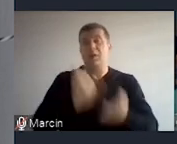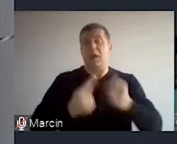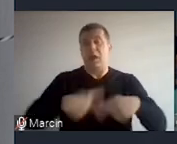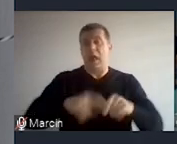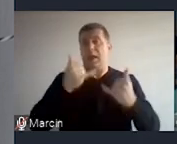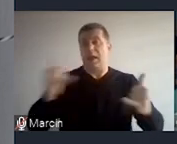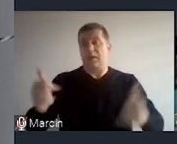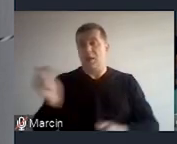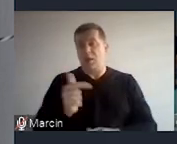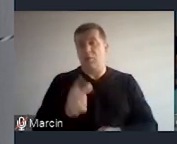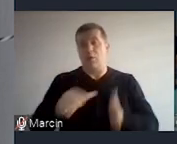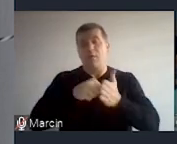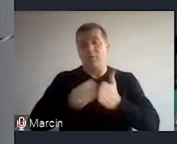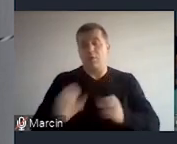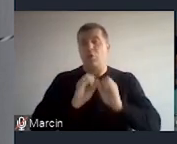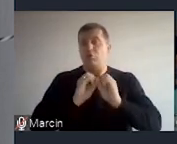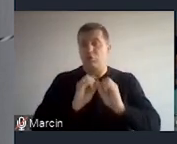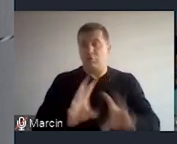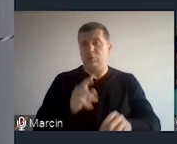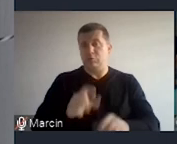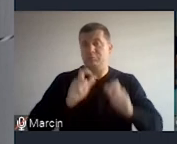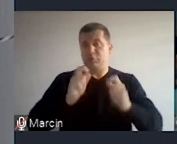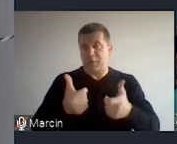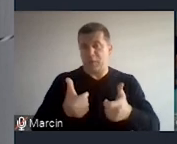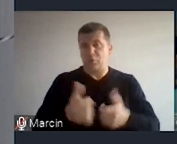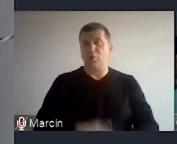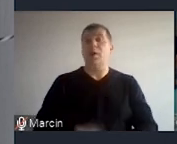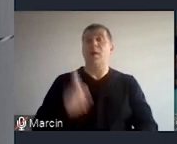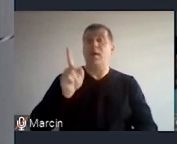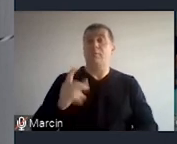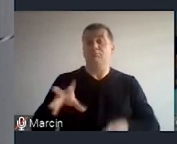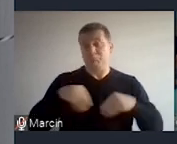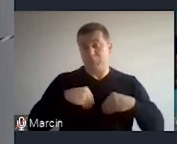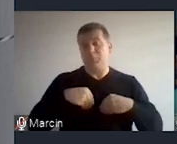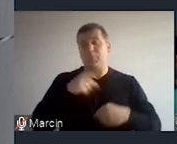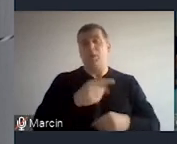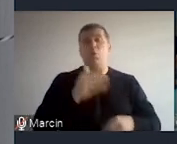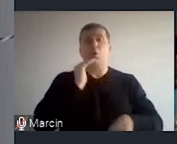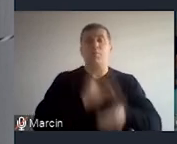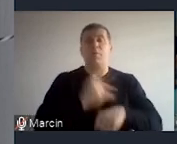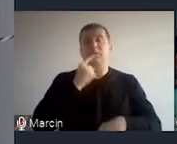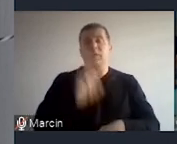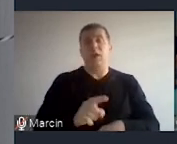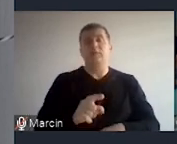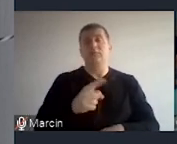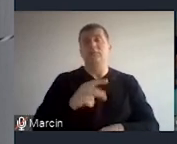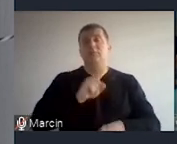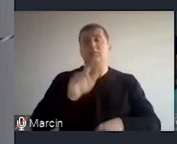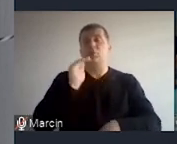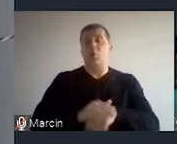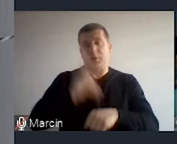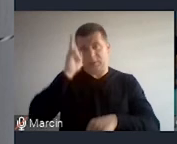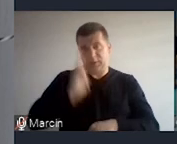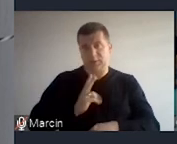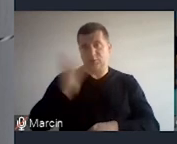to wyjątkowo dopuszcza się w tym wypadku angażowanie ich na zlecenie za zgodą instytucji